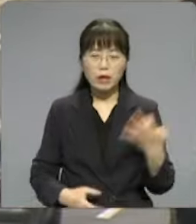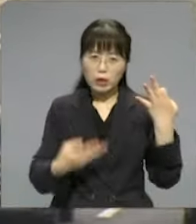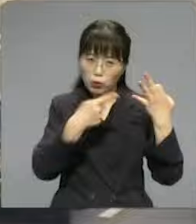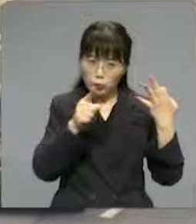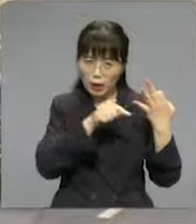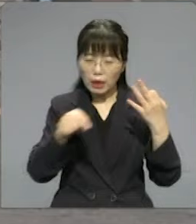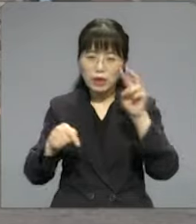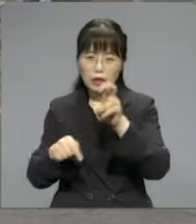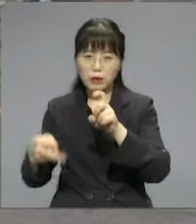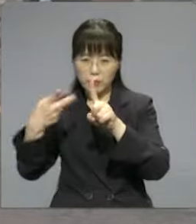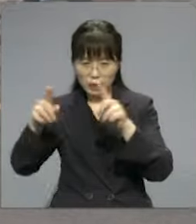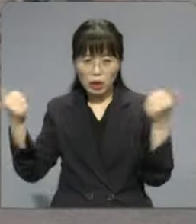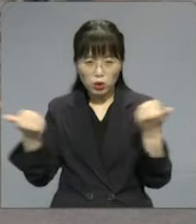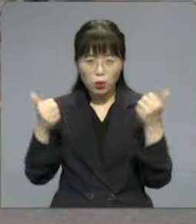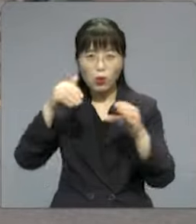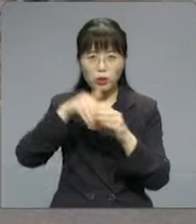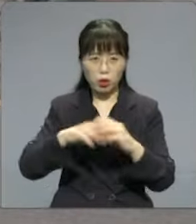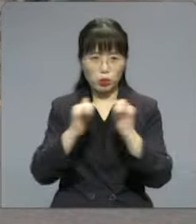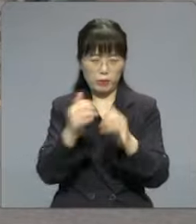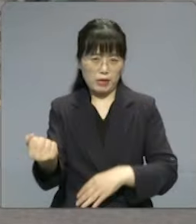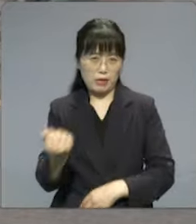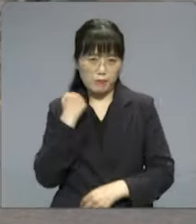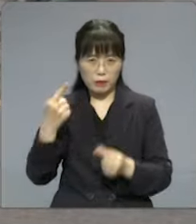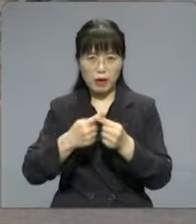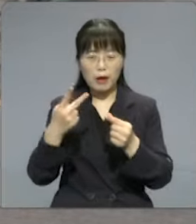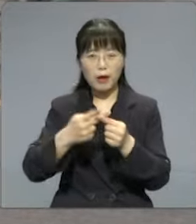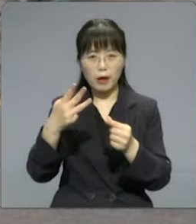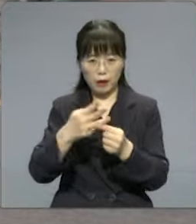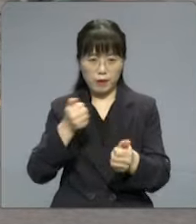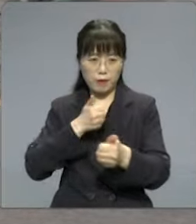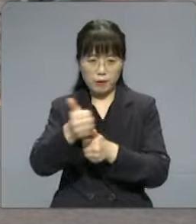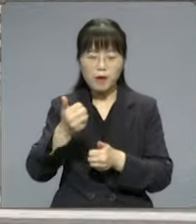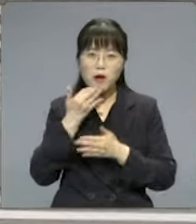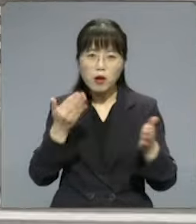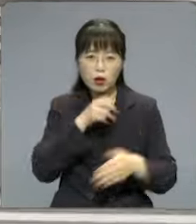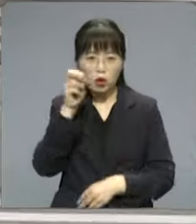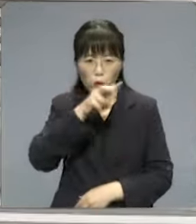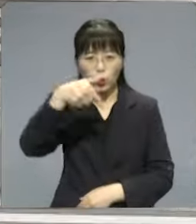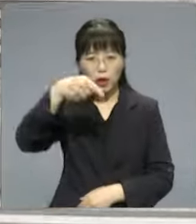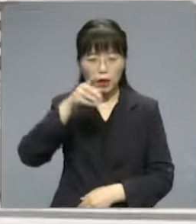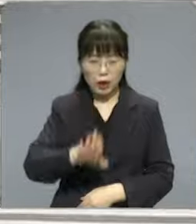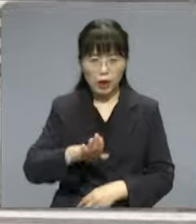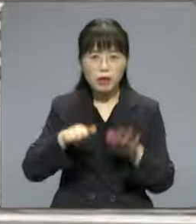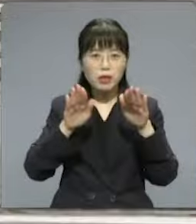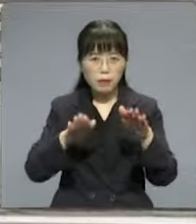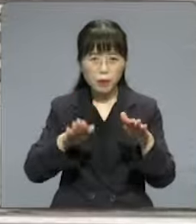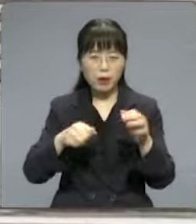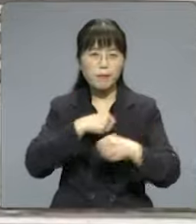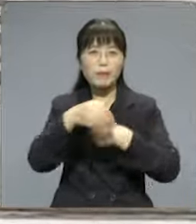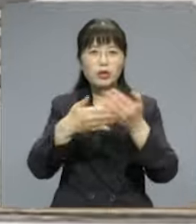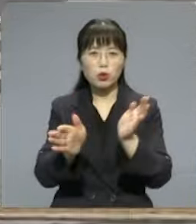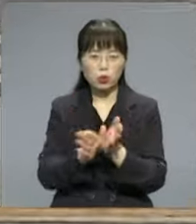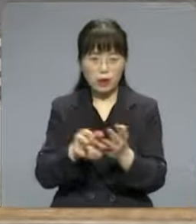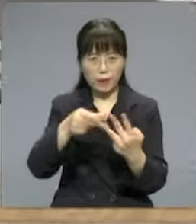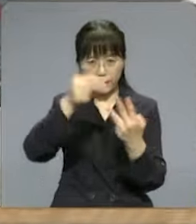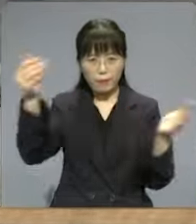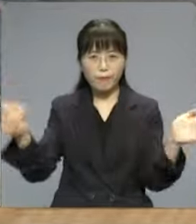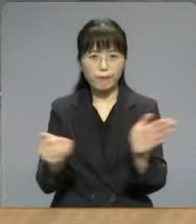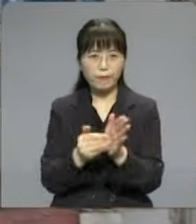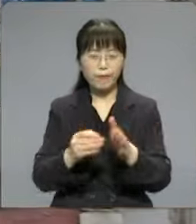19대부터 21대 총선까지 국민의힘이 3연승한 경기 용인 갑도 이번엔 민주당을